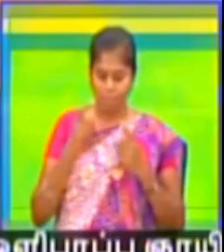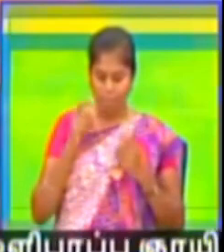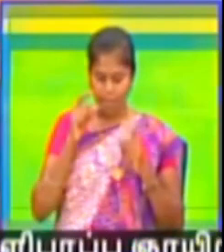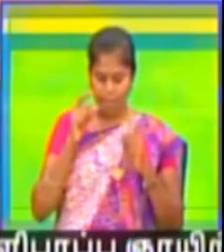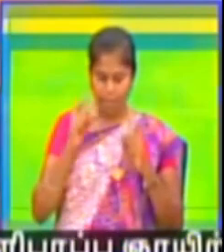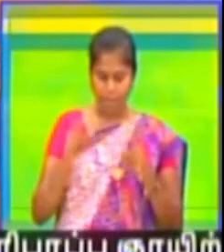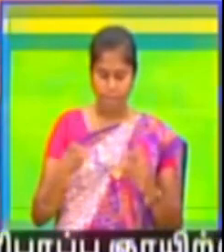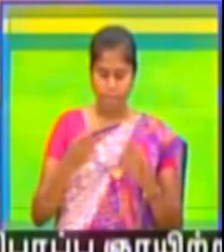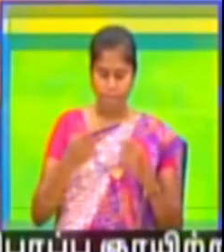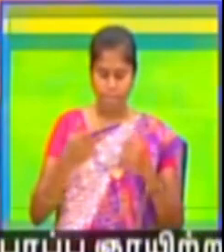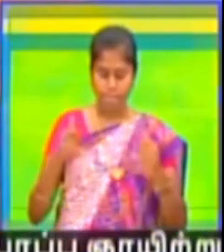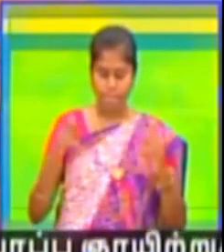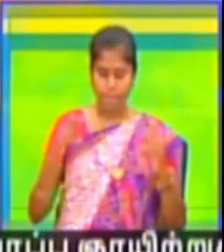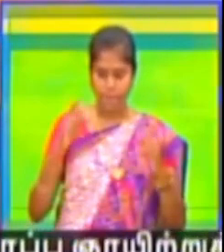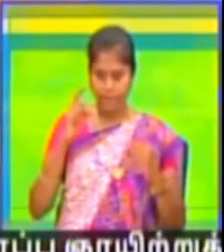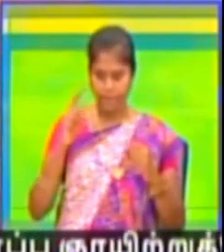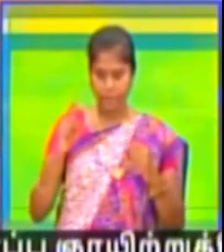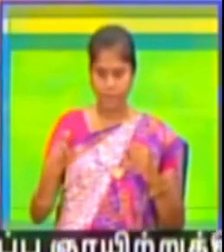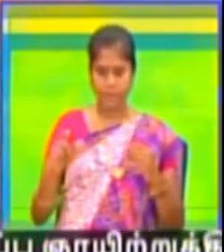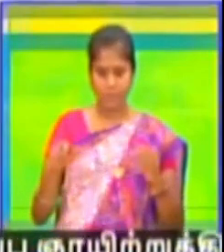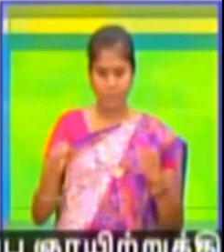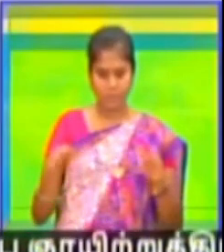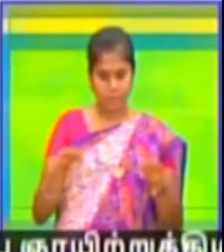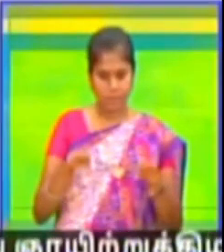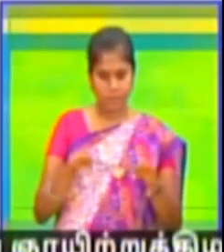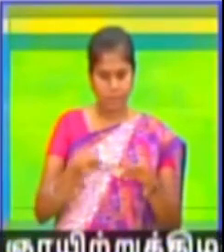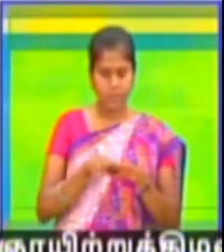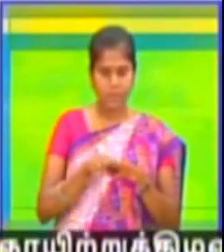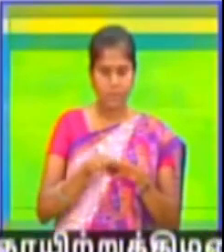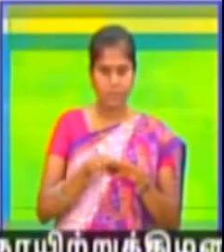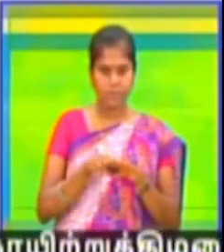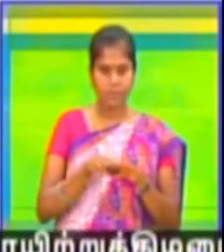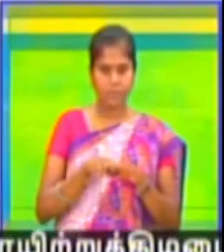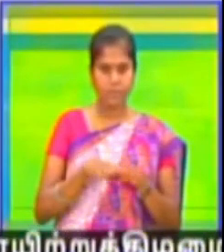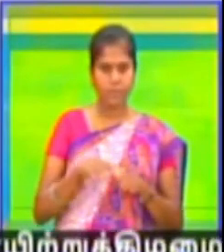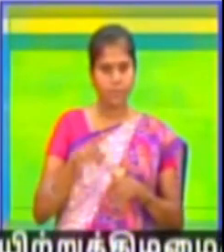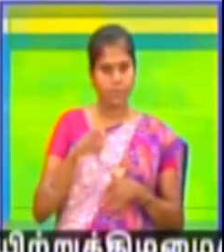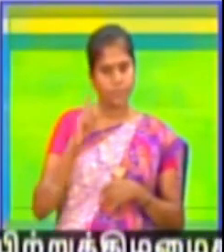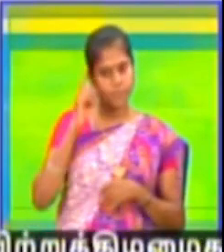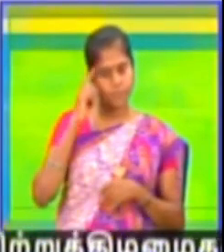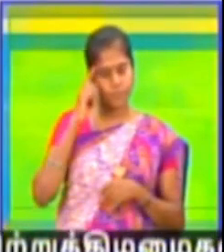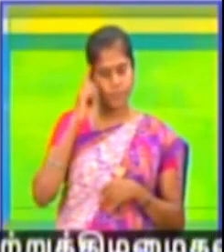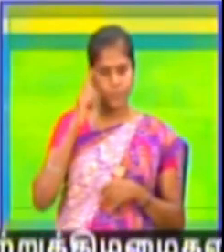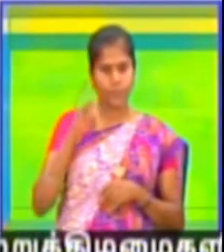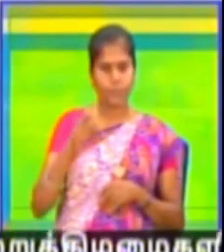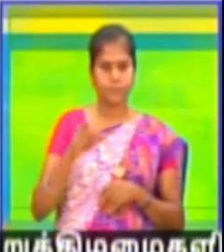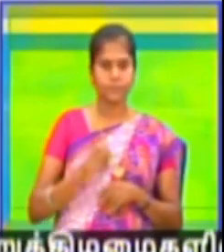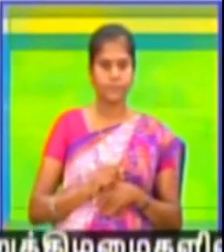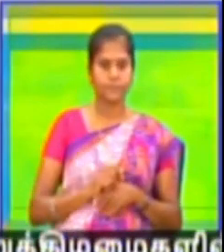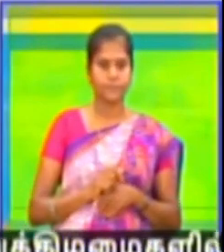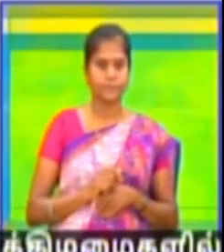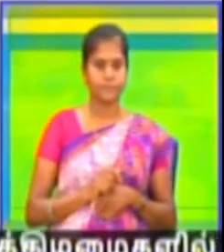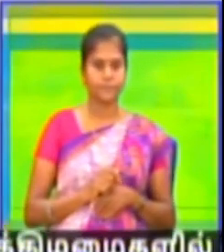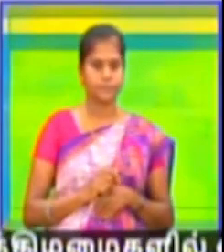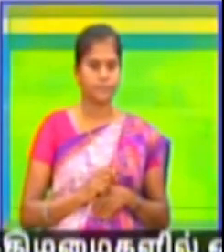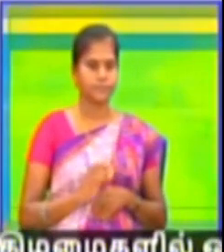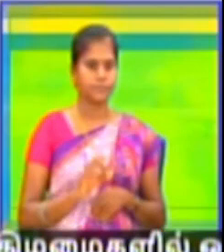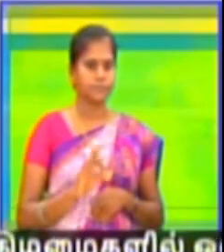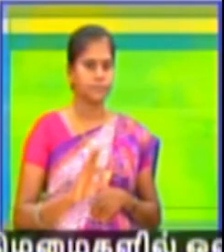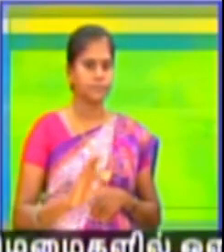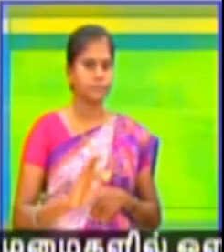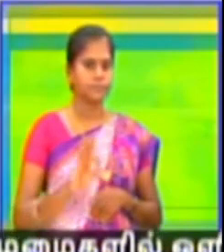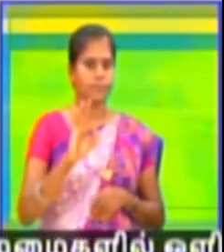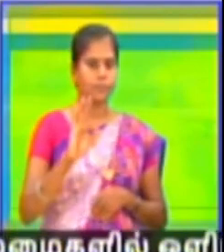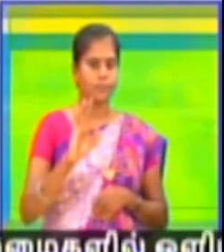பார்க்கும்போது உங்களுக்கு நல்லா எளிதாக புரியும். இப்போ அரசியல் பிரிவுகள்னு எடுத்துட்டேன்னா,